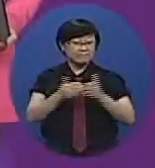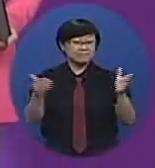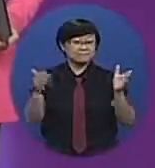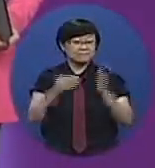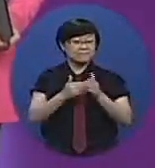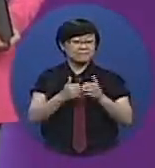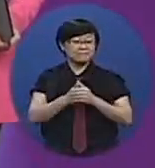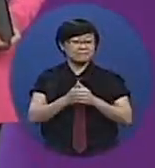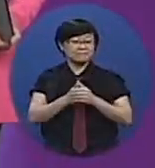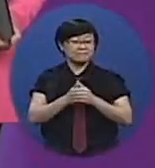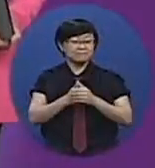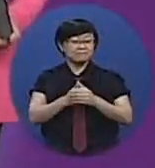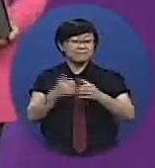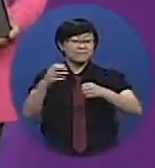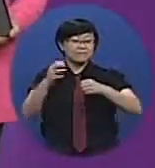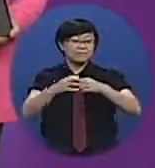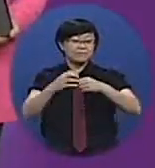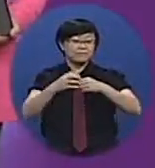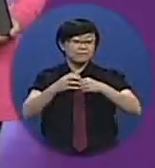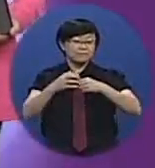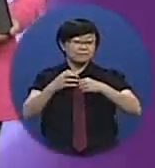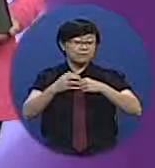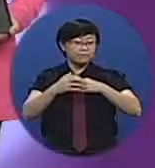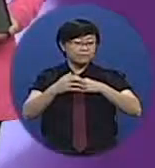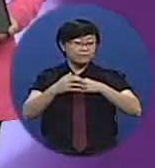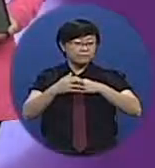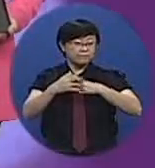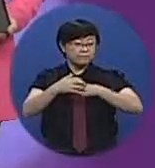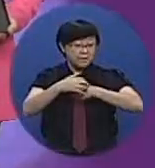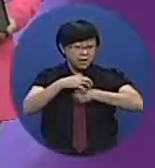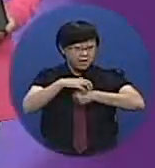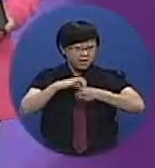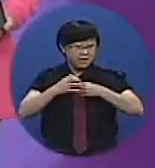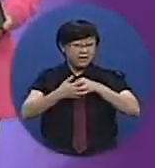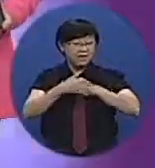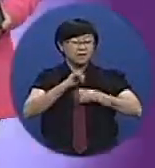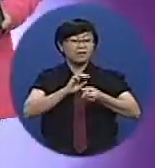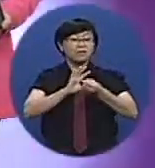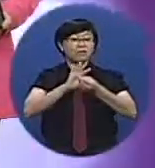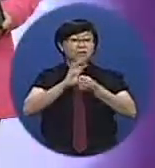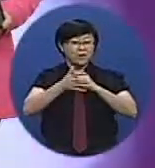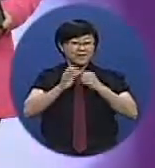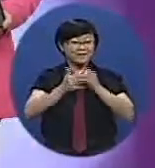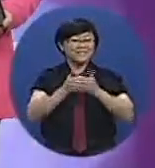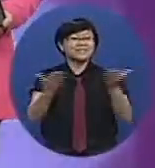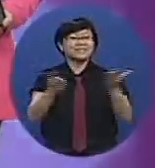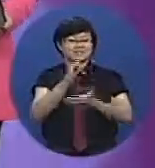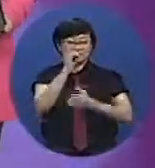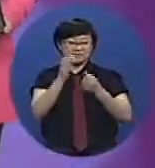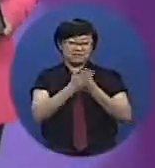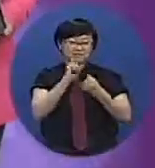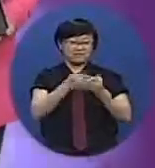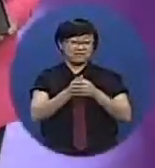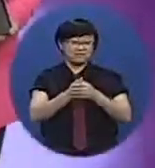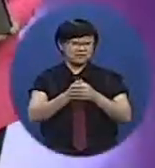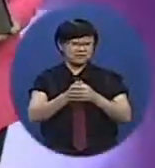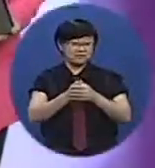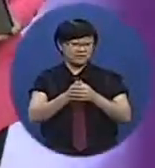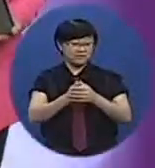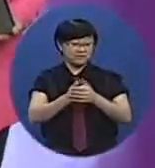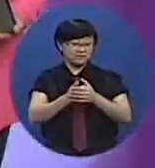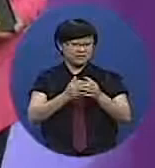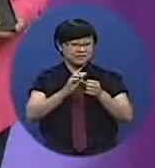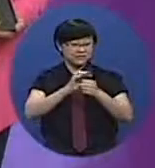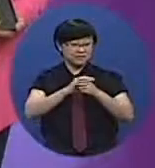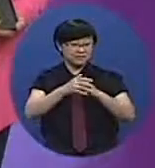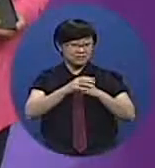여기는 배를 많이 하니까 배일을 저기 배 따러 가고 막 그런 거 일해야 돼요. 아, 가수원을 하고